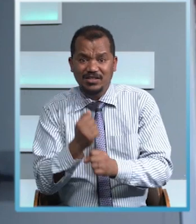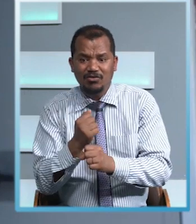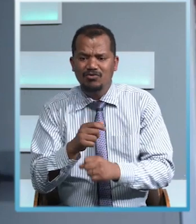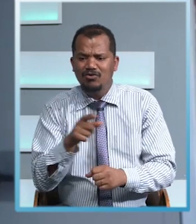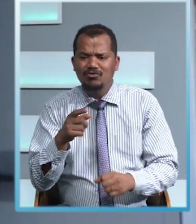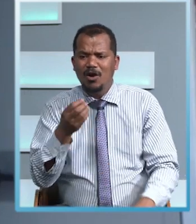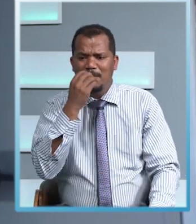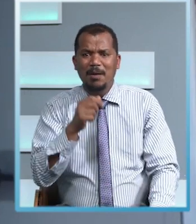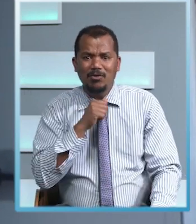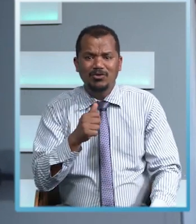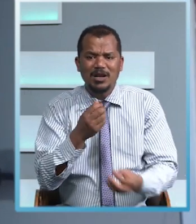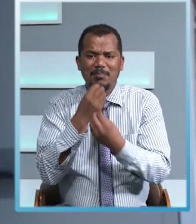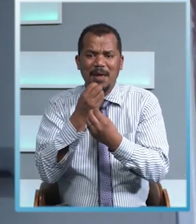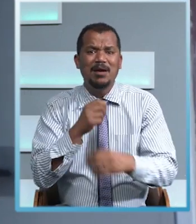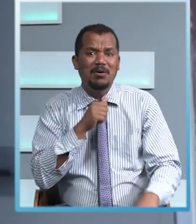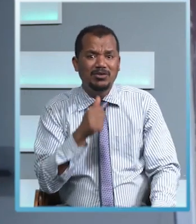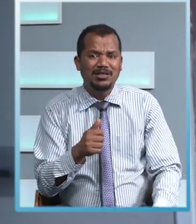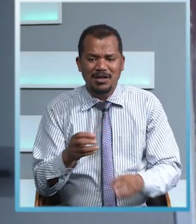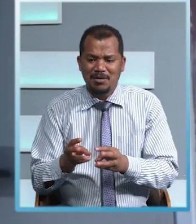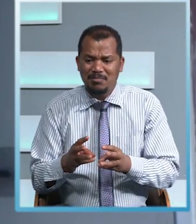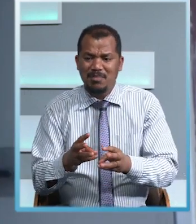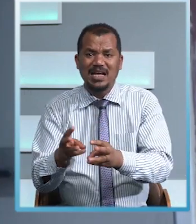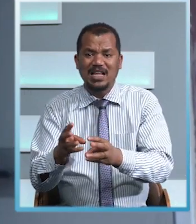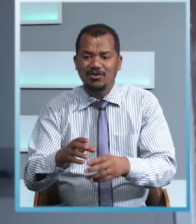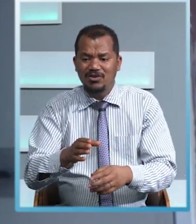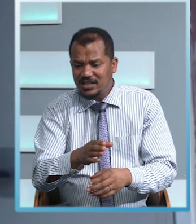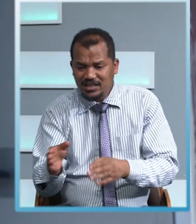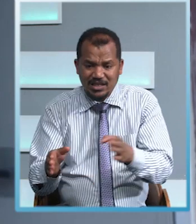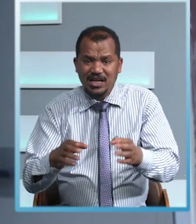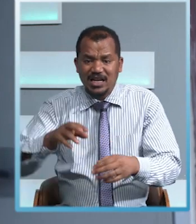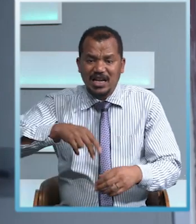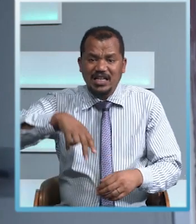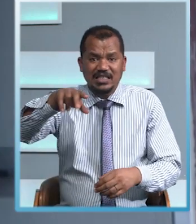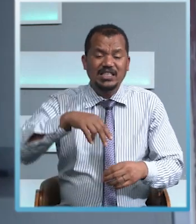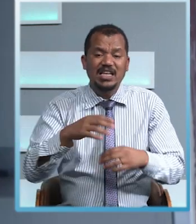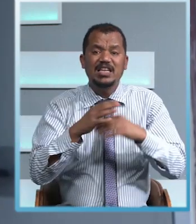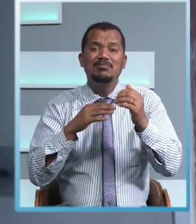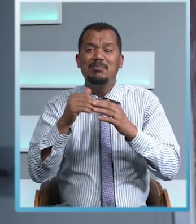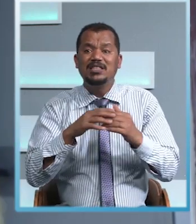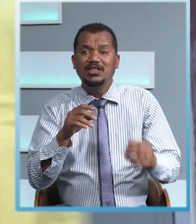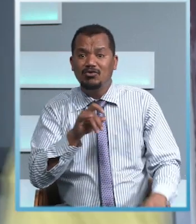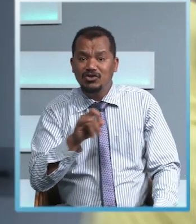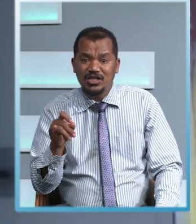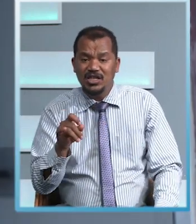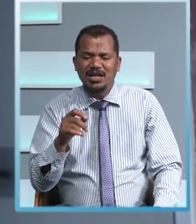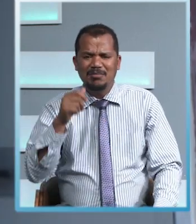የማይጠቅመውን እነሱ የማይመገቡትን የማይበሉትን መንገዳቸው እንዲለቅላቸው ለዝውውር እንዲመቻቸው የሚያደርጉት